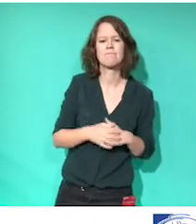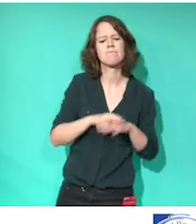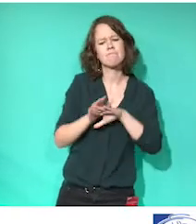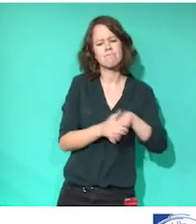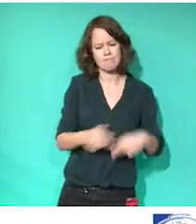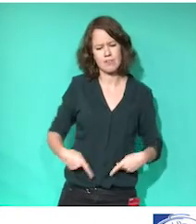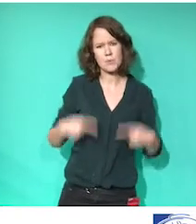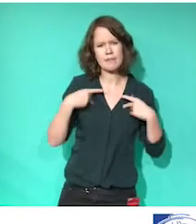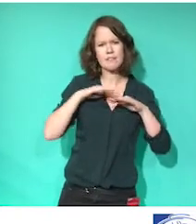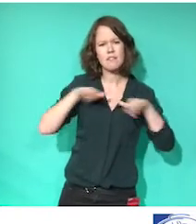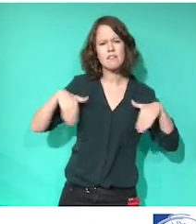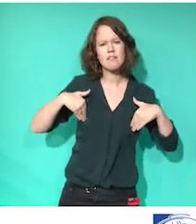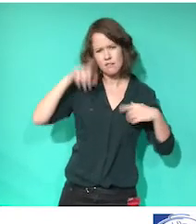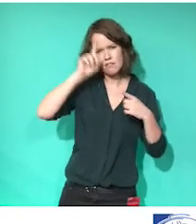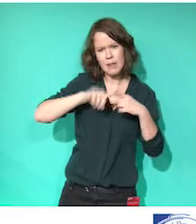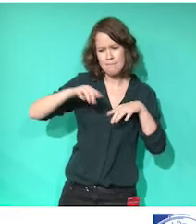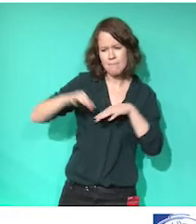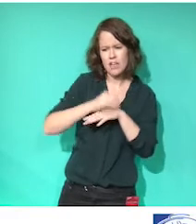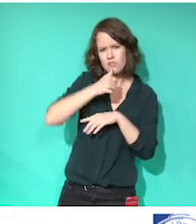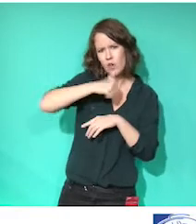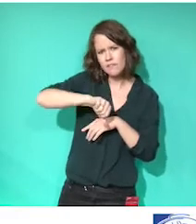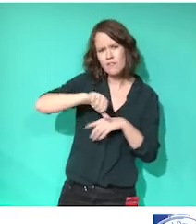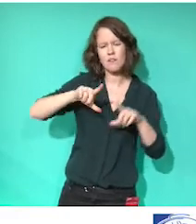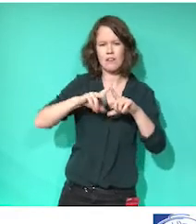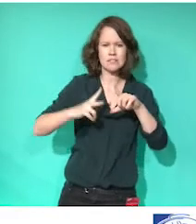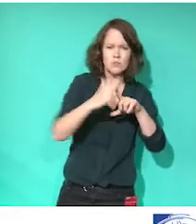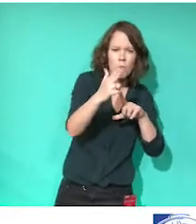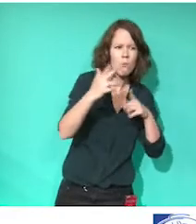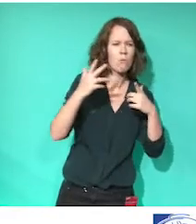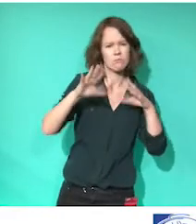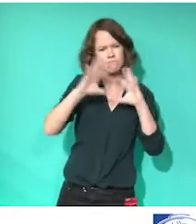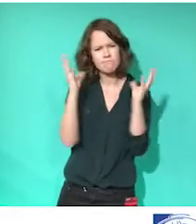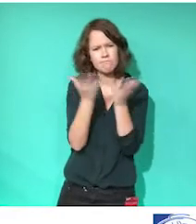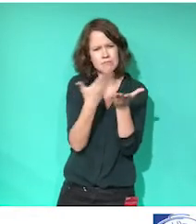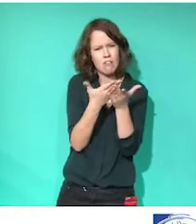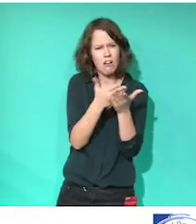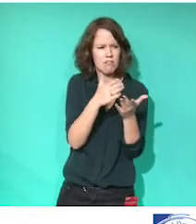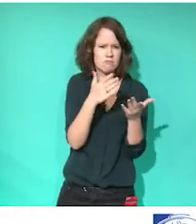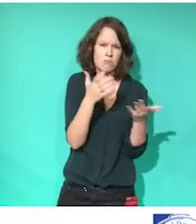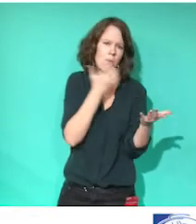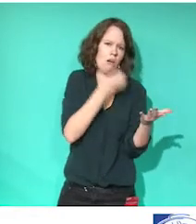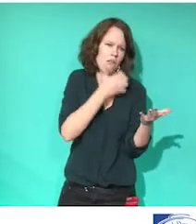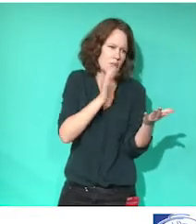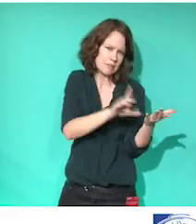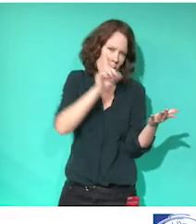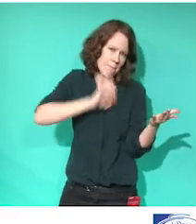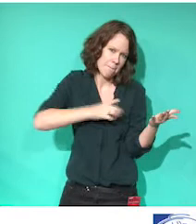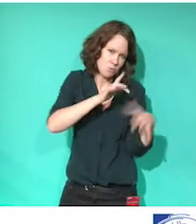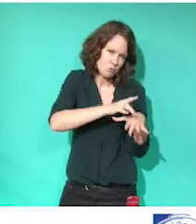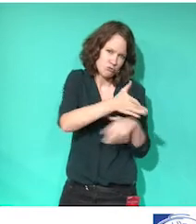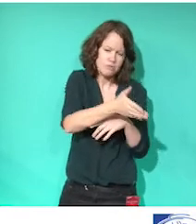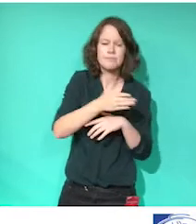sur les mariages forcés, l'excision et toutes ces horreurs et ces mutilations. Alors,